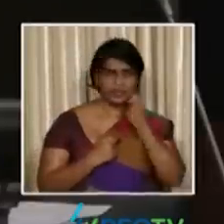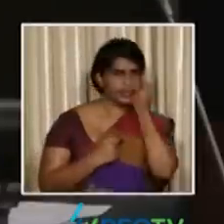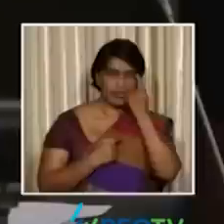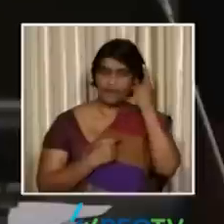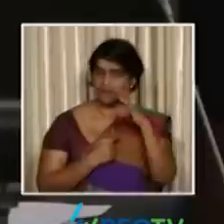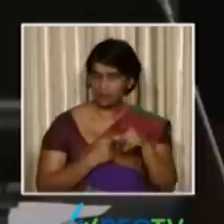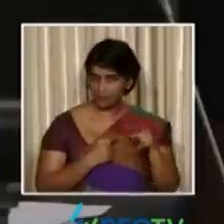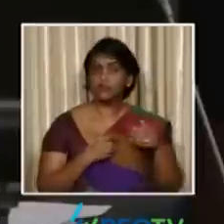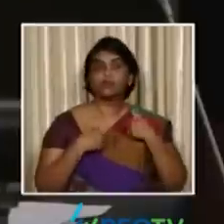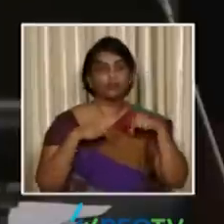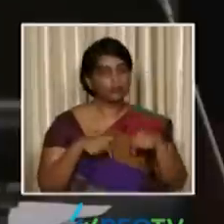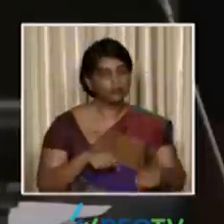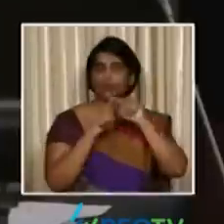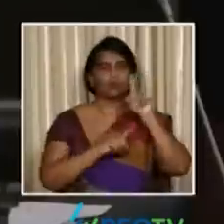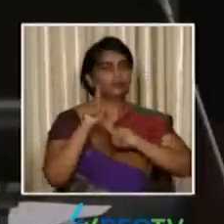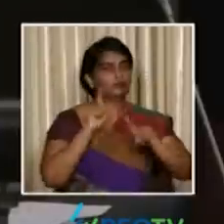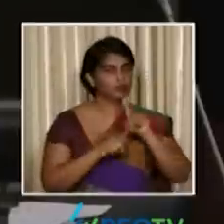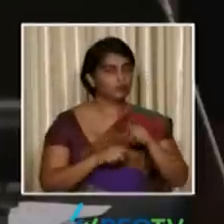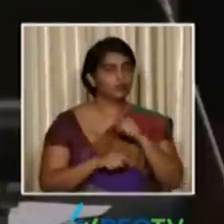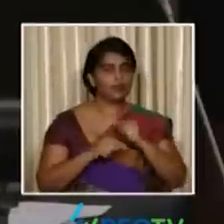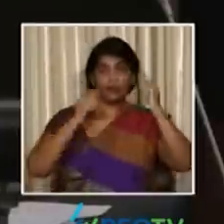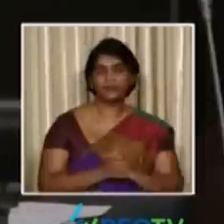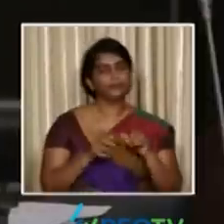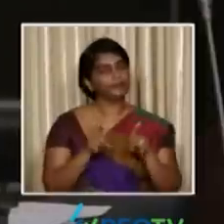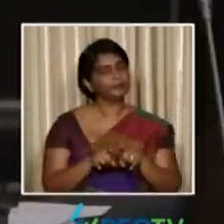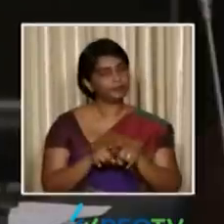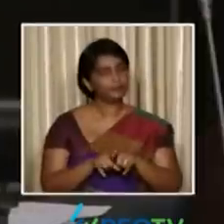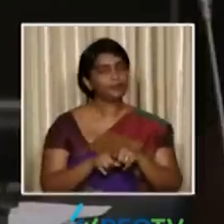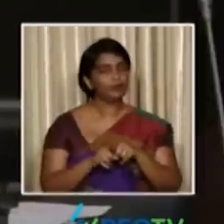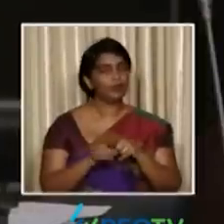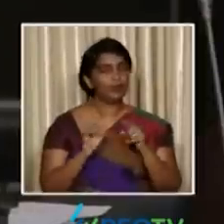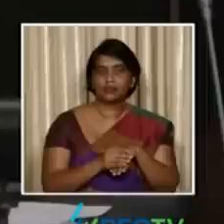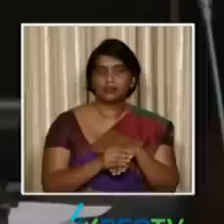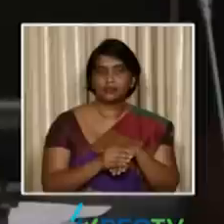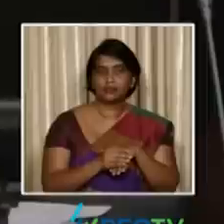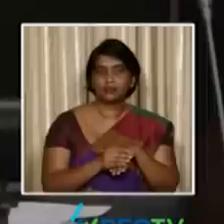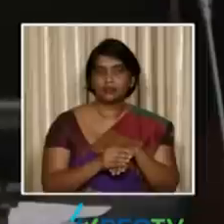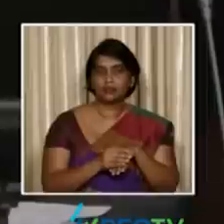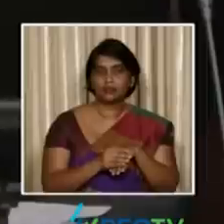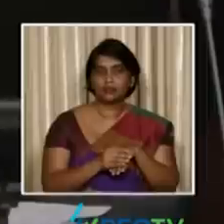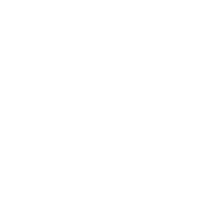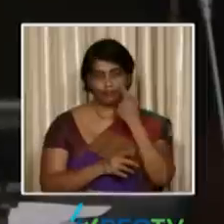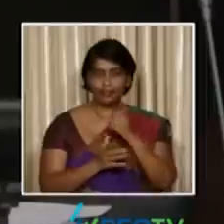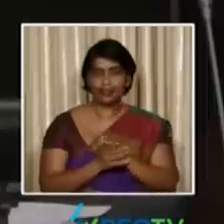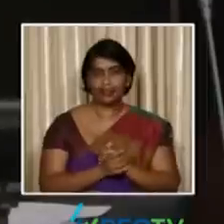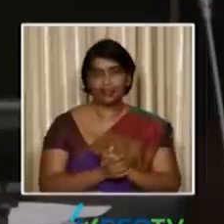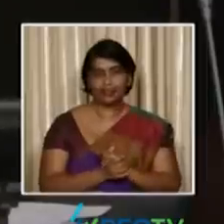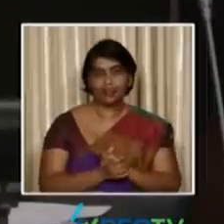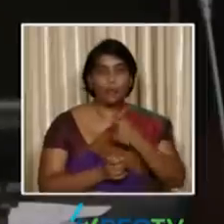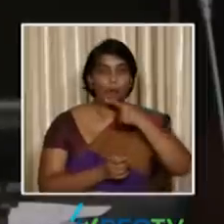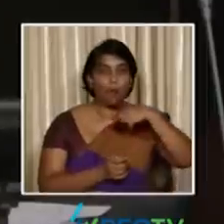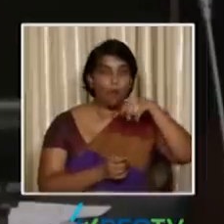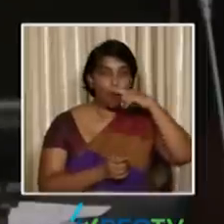නිසා තමයි අද අපි මේ ගැන කතා කරන්නේ ඉතින් තෙමෙන් නැතුව නාන්න බෑ අර බ්ලූ ඩයමන්ඩ් කියලා නැව හරි හරි හරි සමා වෙන්න අර මූද ගැන